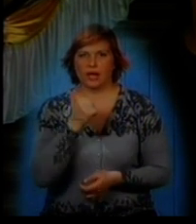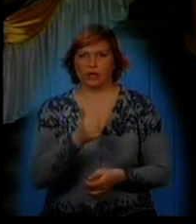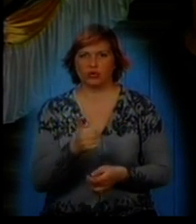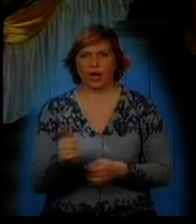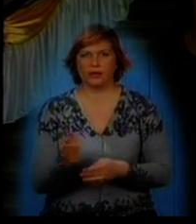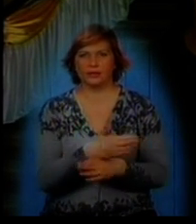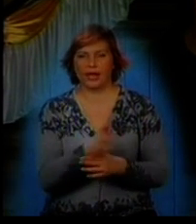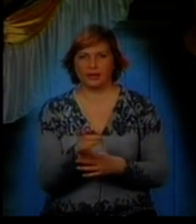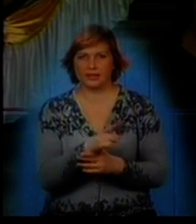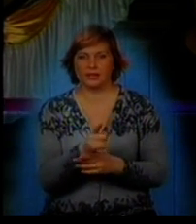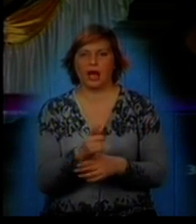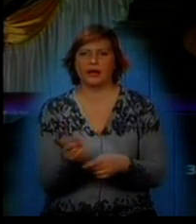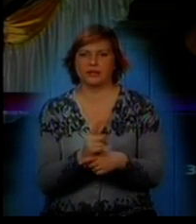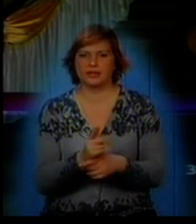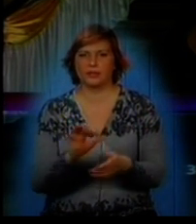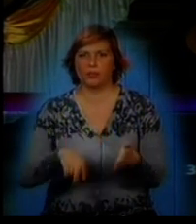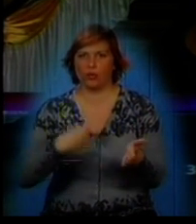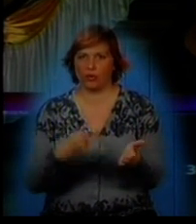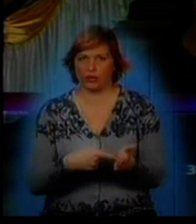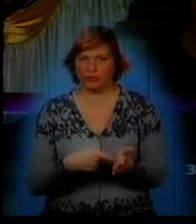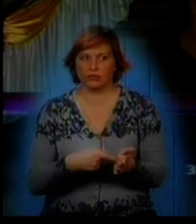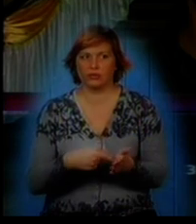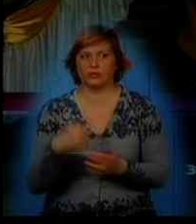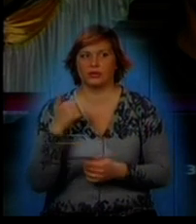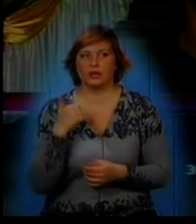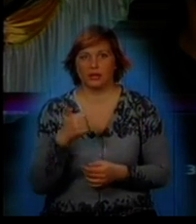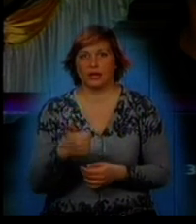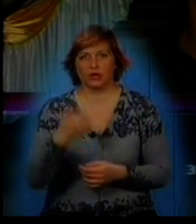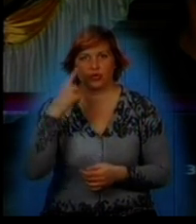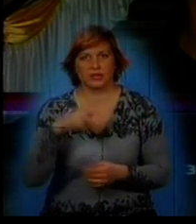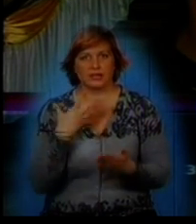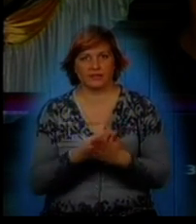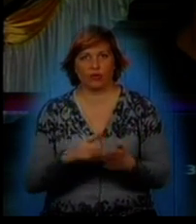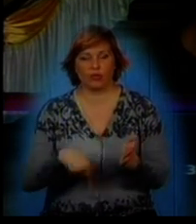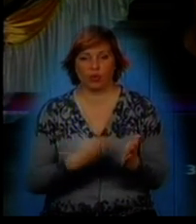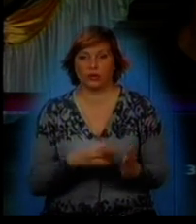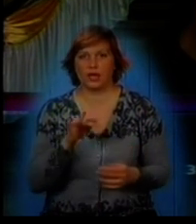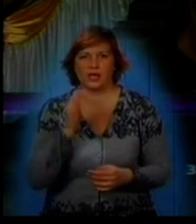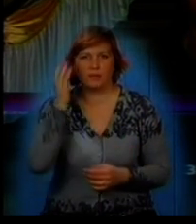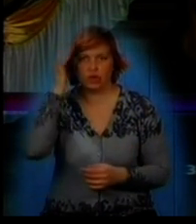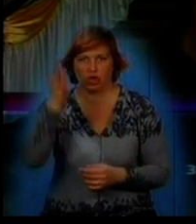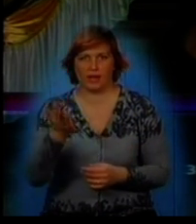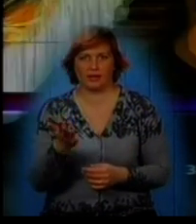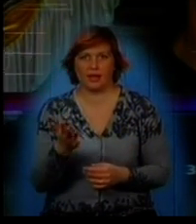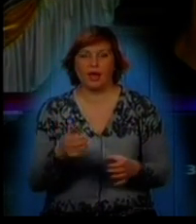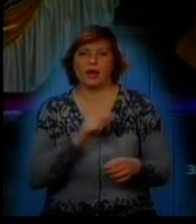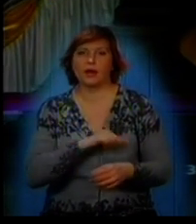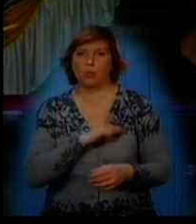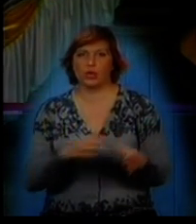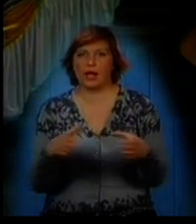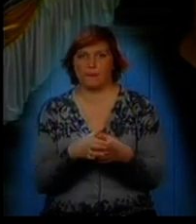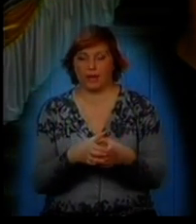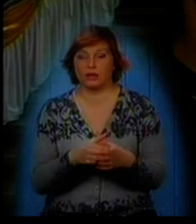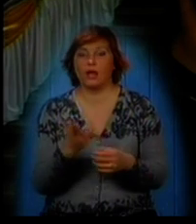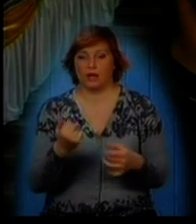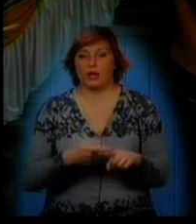должна хорошая быть, ну, человек должен хорошо ориентироваться по городу, знать хорошо свой город. Ну и мышление, работа команды. Да, это